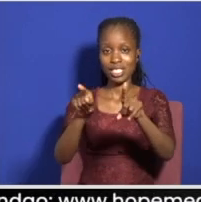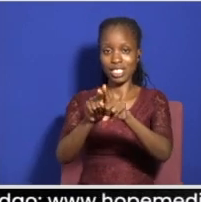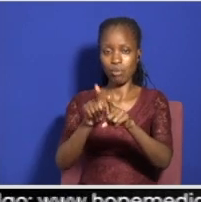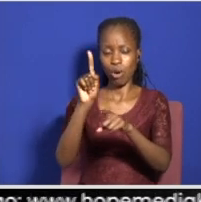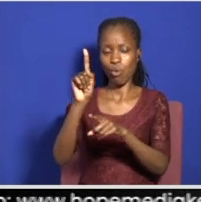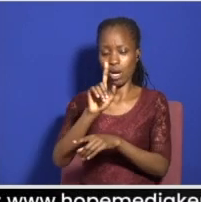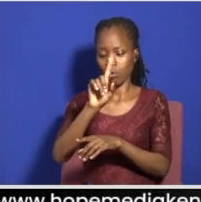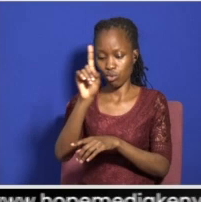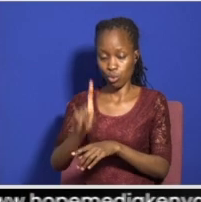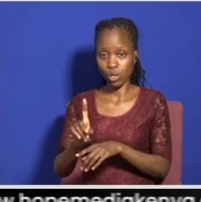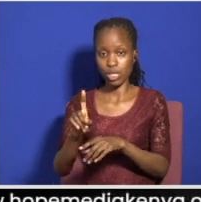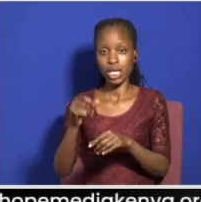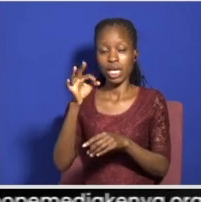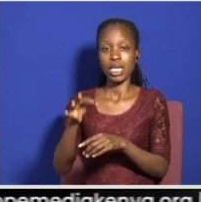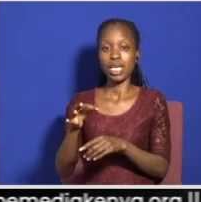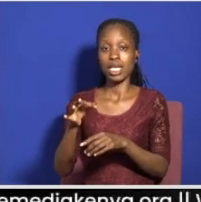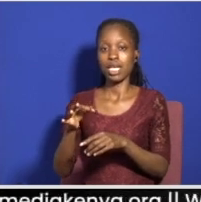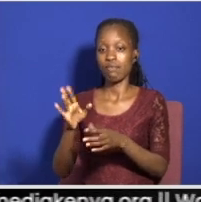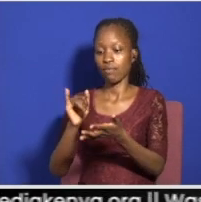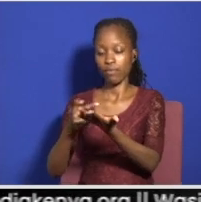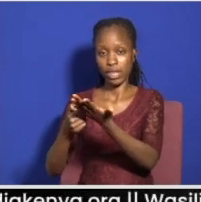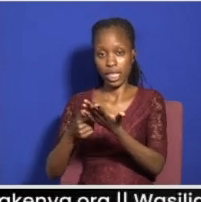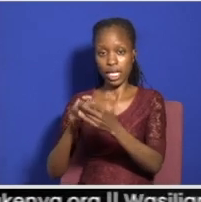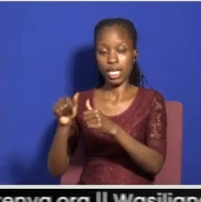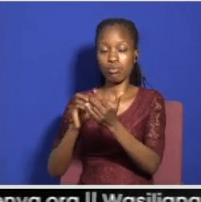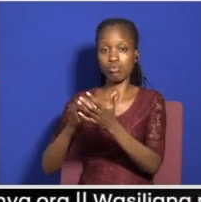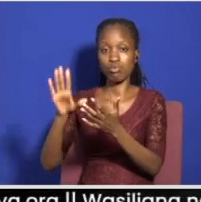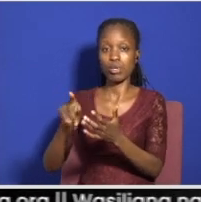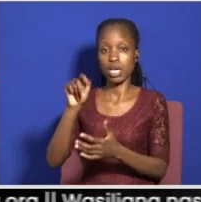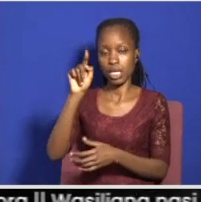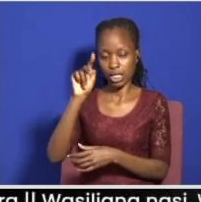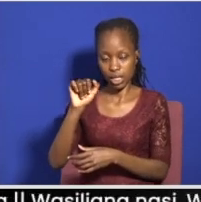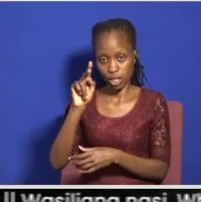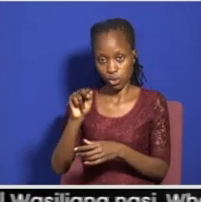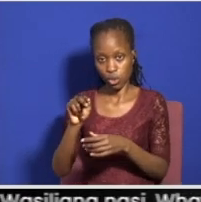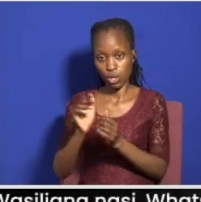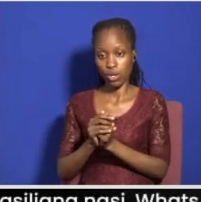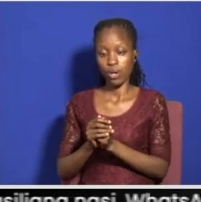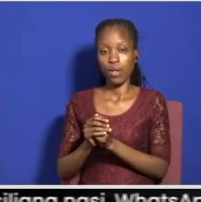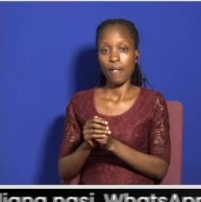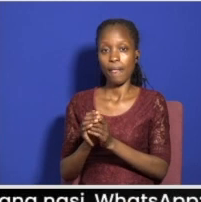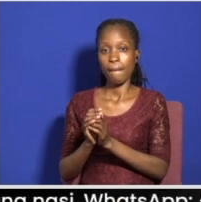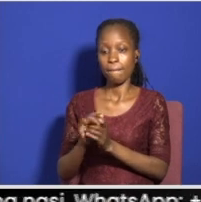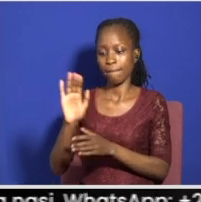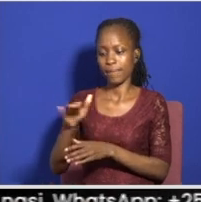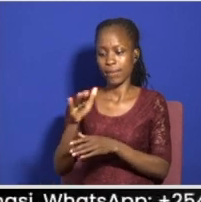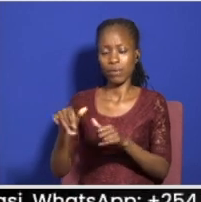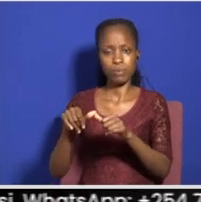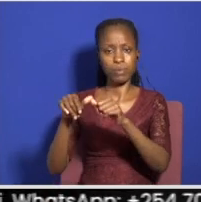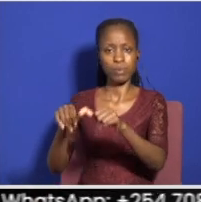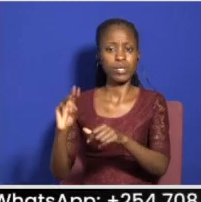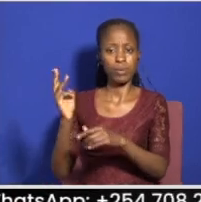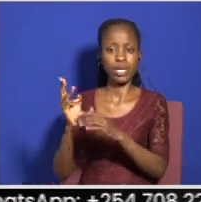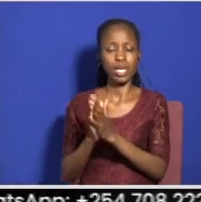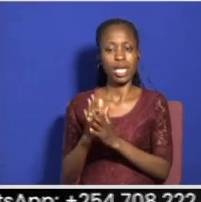la iwapo mswada wa hilo la pendekezo la kupiga marufuku wa mtandao wa TikTok nchini utaidhinishwa na bunge au la, nadhani ni kuwa